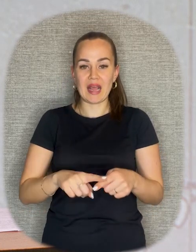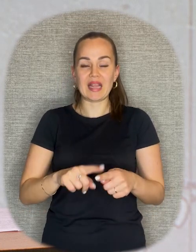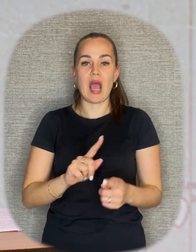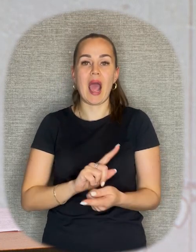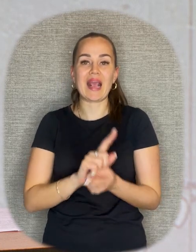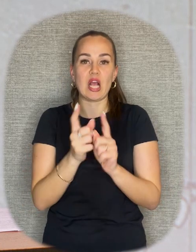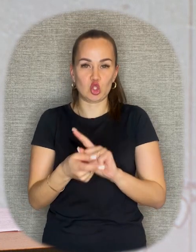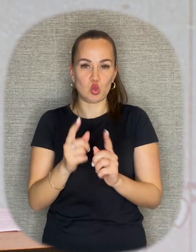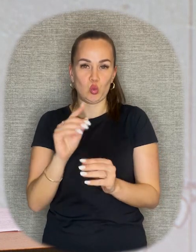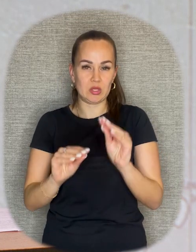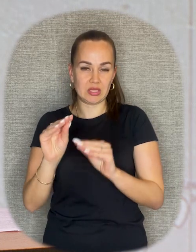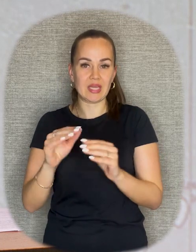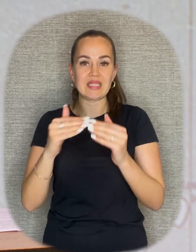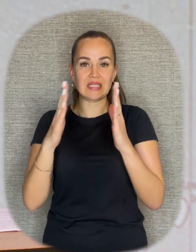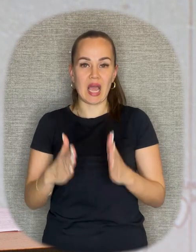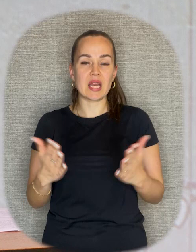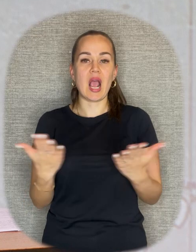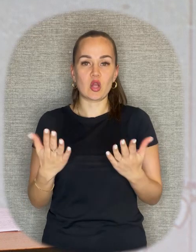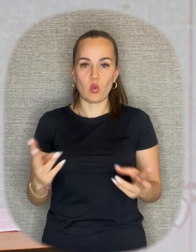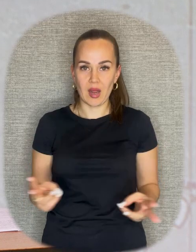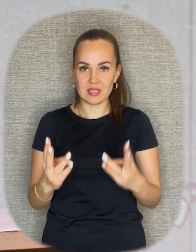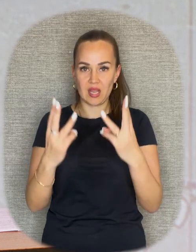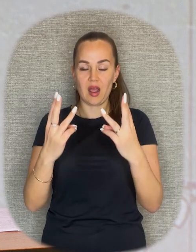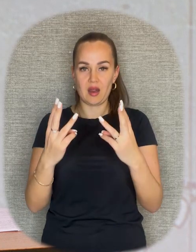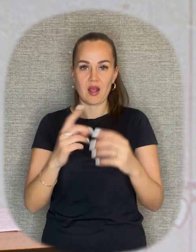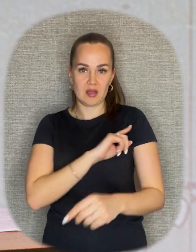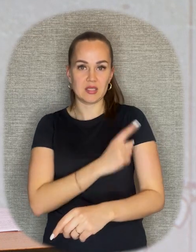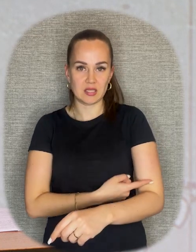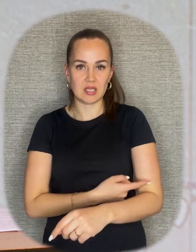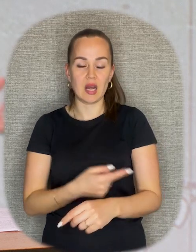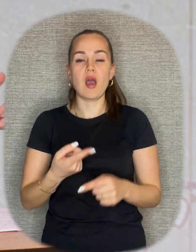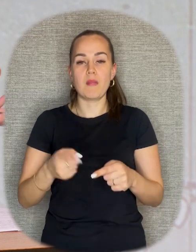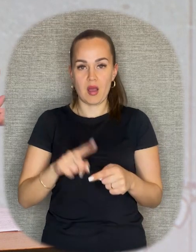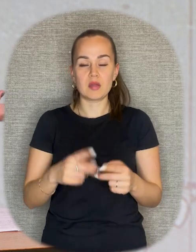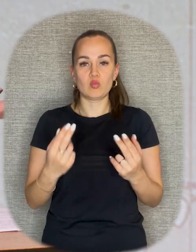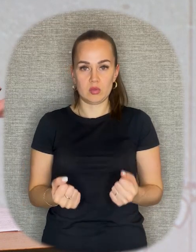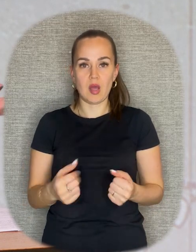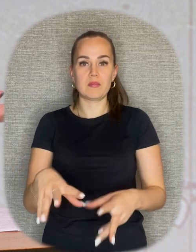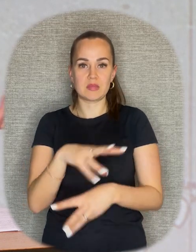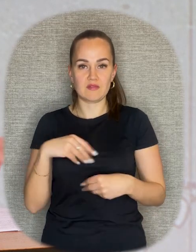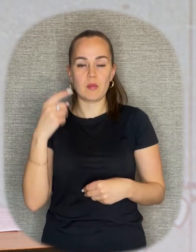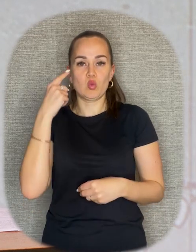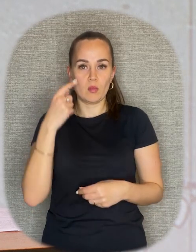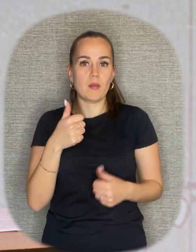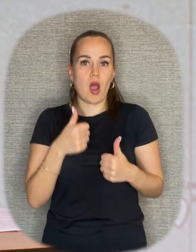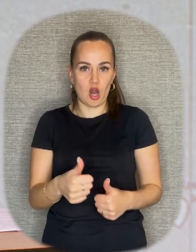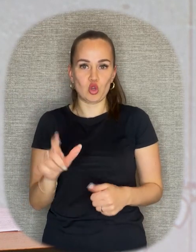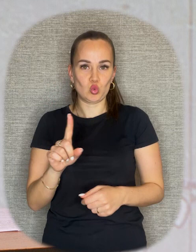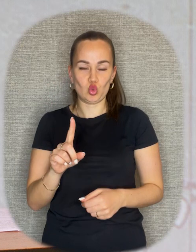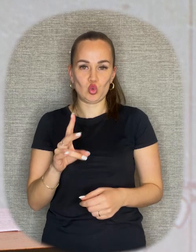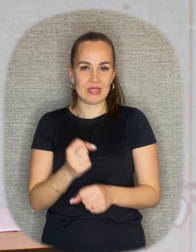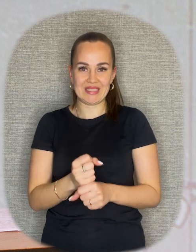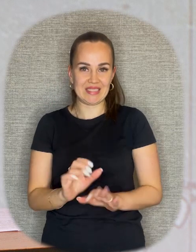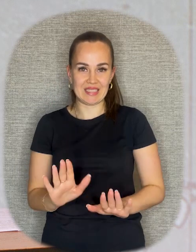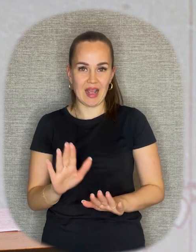войны и вот одно из решений - это реконструкция здания которое на тот момент сгорело в значительной степени